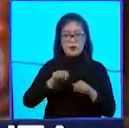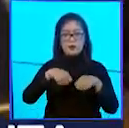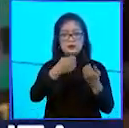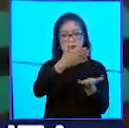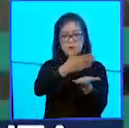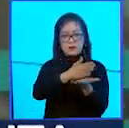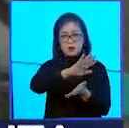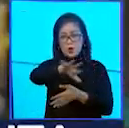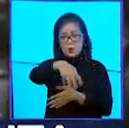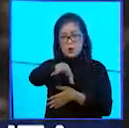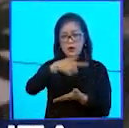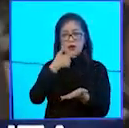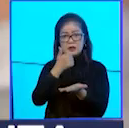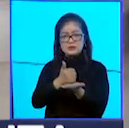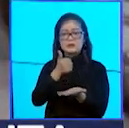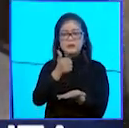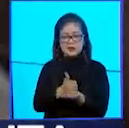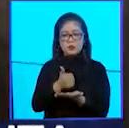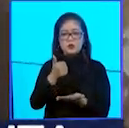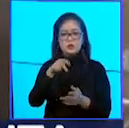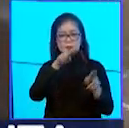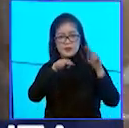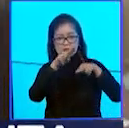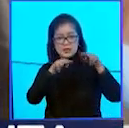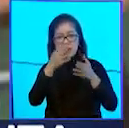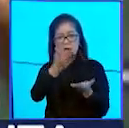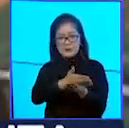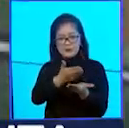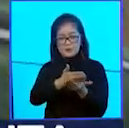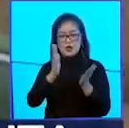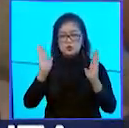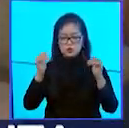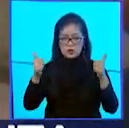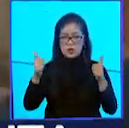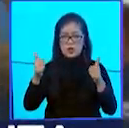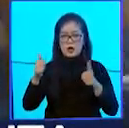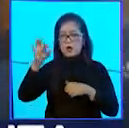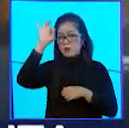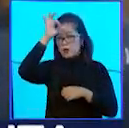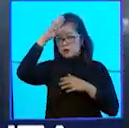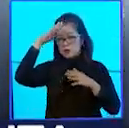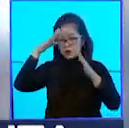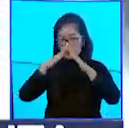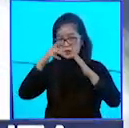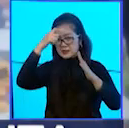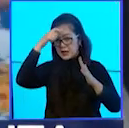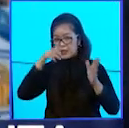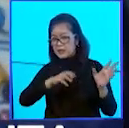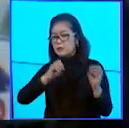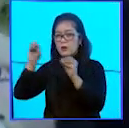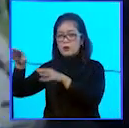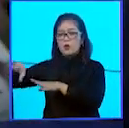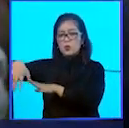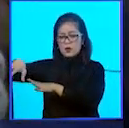hubungan keluarga keduanya. Usai pemeriksaan berkas, pihak Puskesmas akhirnya menyerahkan balita J kepada pihak keluarga. Terima kasih